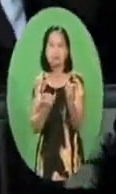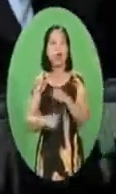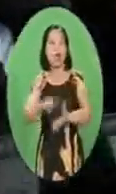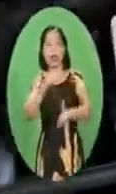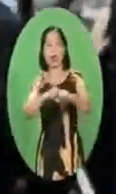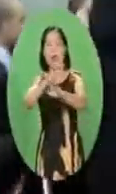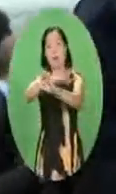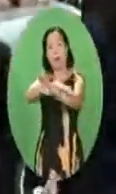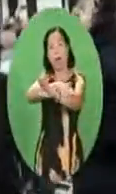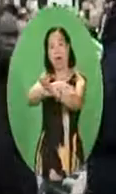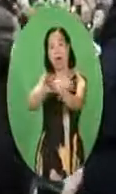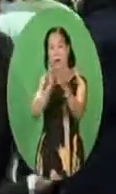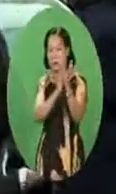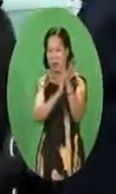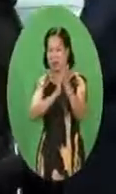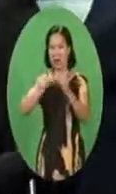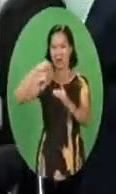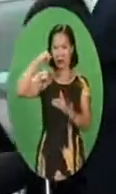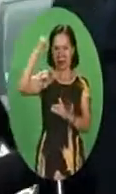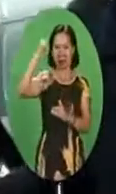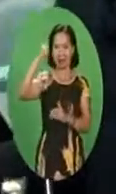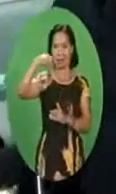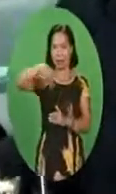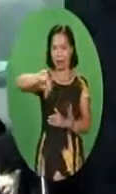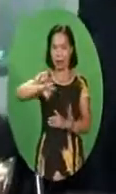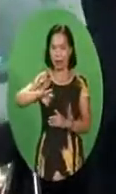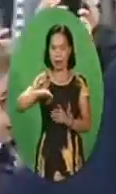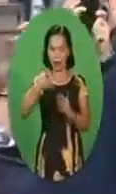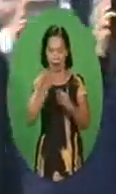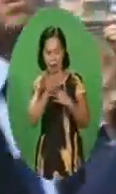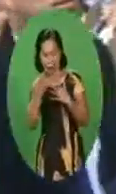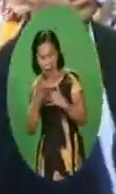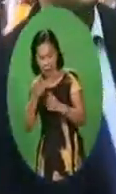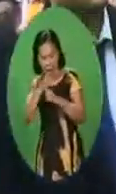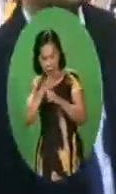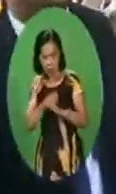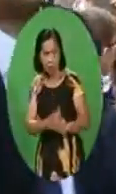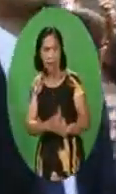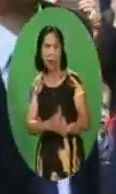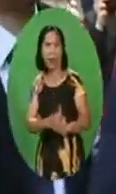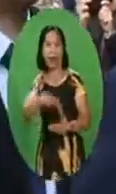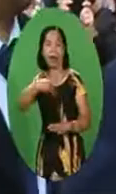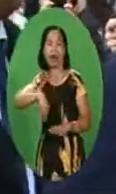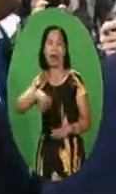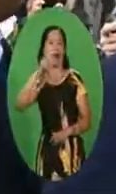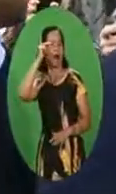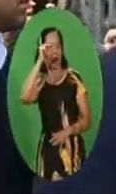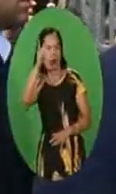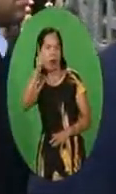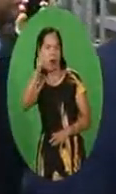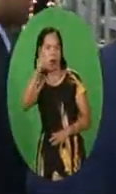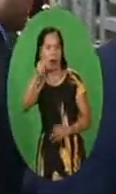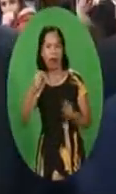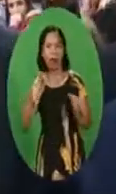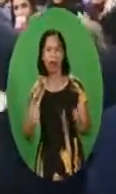giới ca ngợi chiến thắng của Macron trước chủ nghĩa dân túy, thì các nhà phân tích chính trị lại cho rằng Macron sẽ phải đối mặt với nhiều khó khăn, bắt đầu từ chiếc ghế